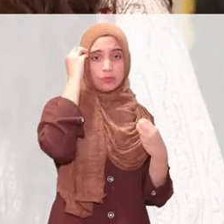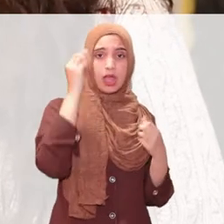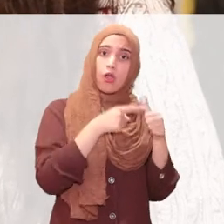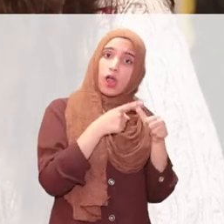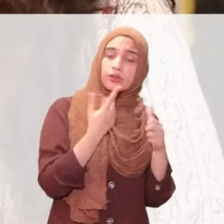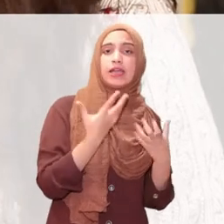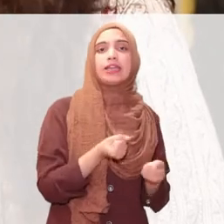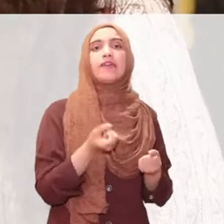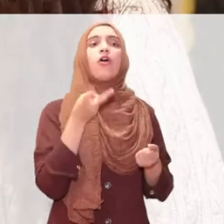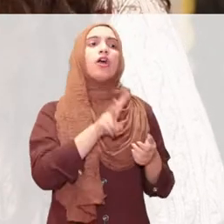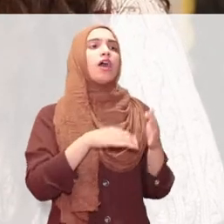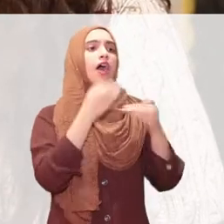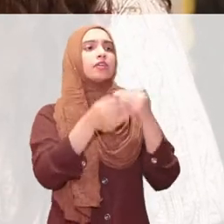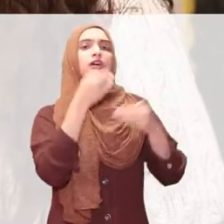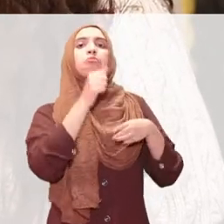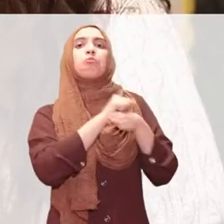मदर